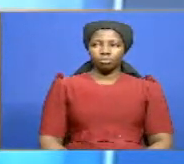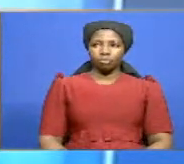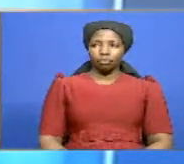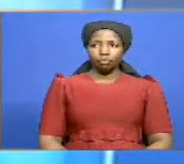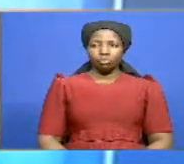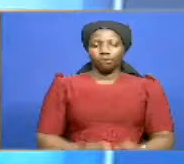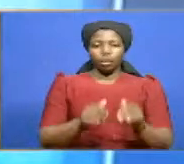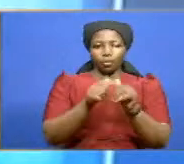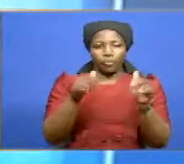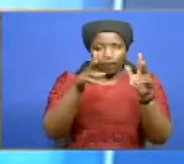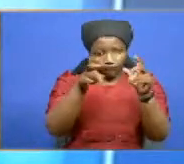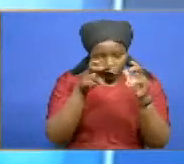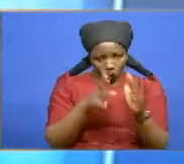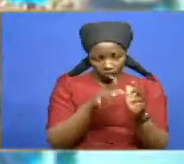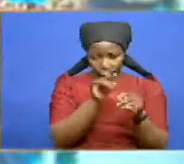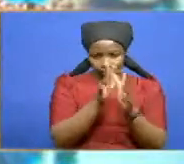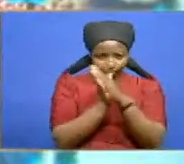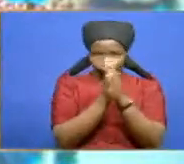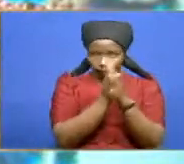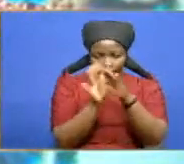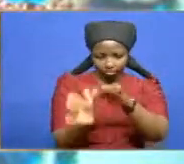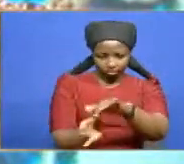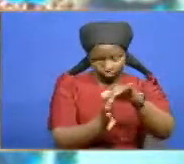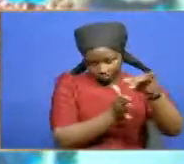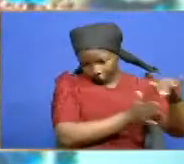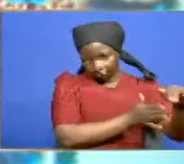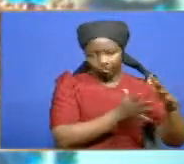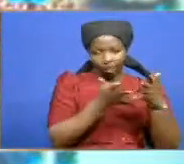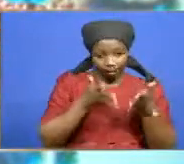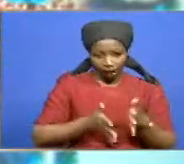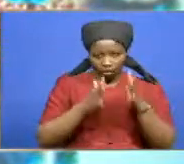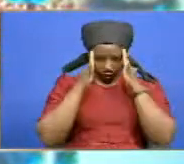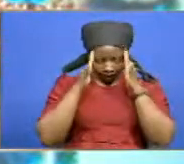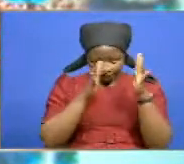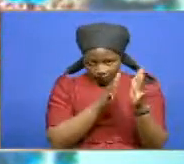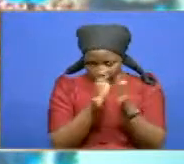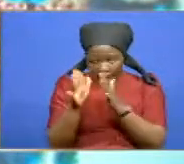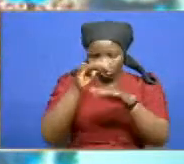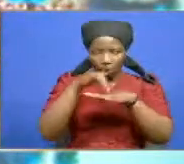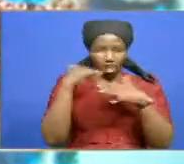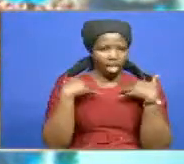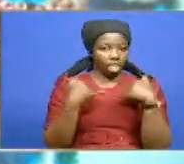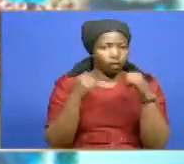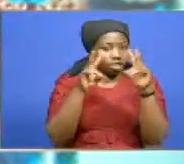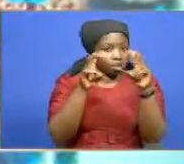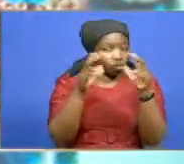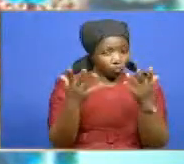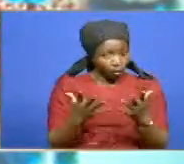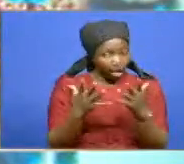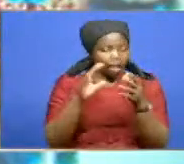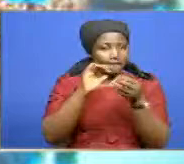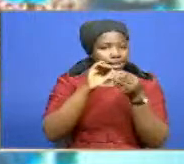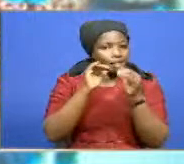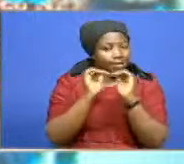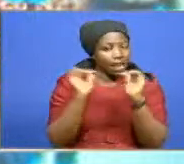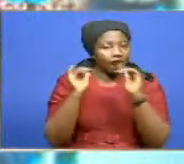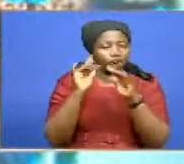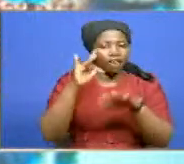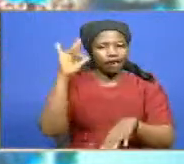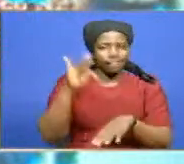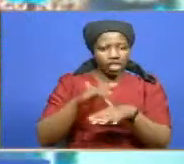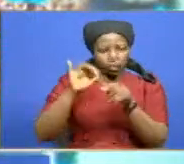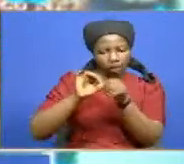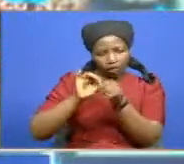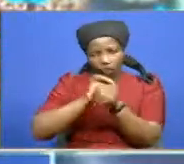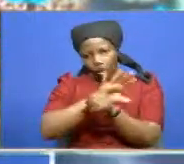Na mtazamaji, kando na taarifa hiyo tuliyokuandalia hapo awali, sasa tuangazie masuala ya afya, ambapo kiwango cha maambukizi ya COVID-19